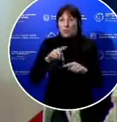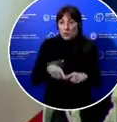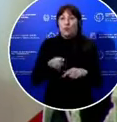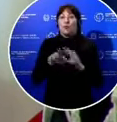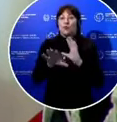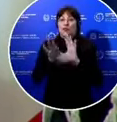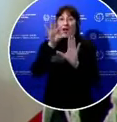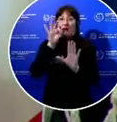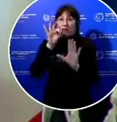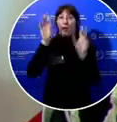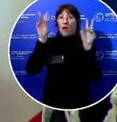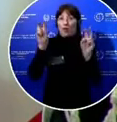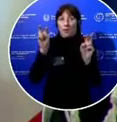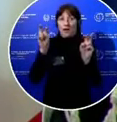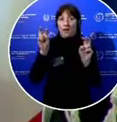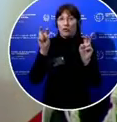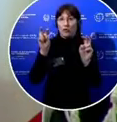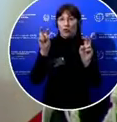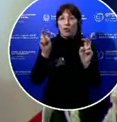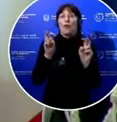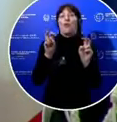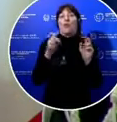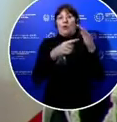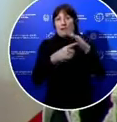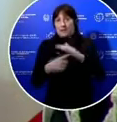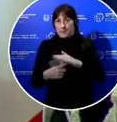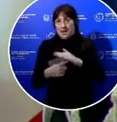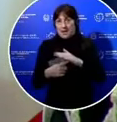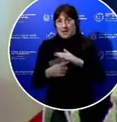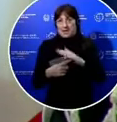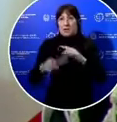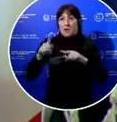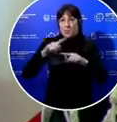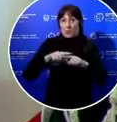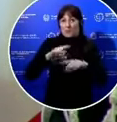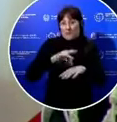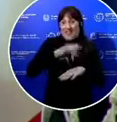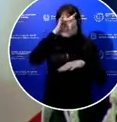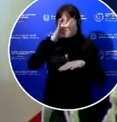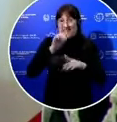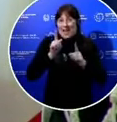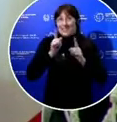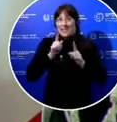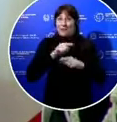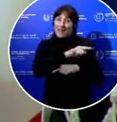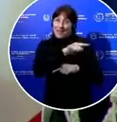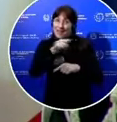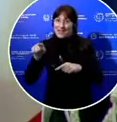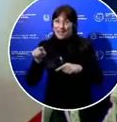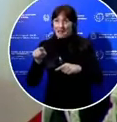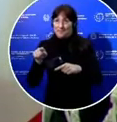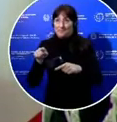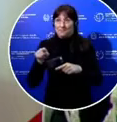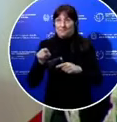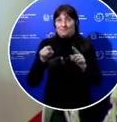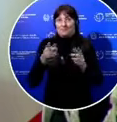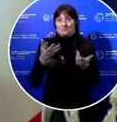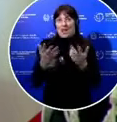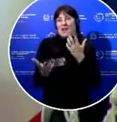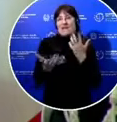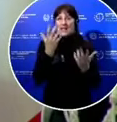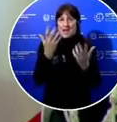pubblico un tema estremamente complesso che riguarda la difesa delle fragilità umane. Per tale ragione